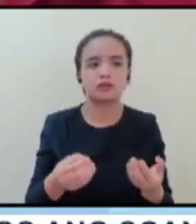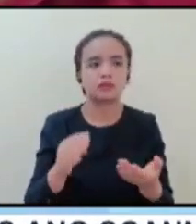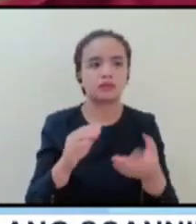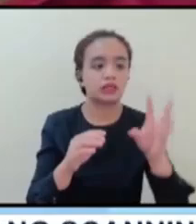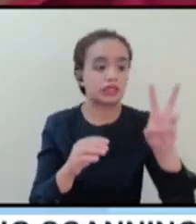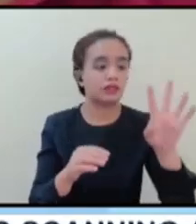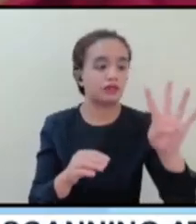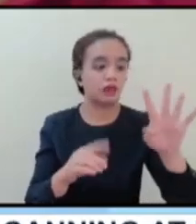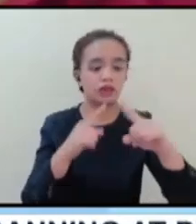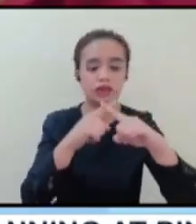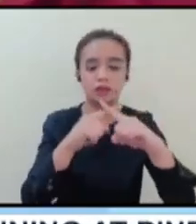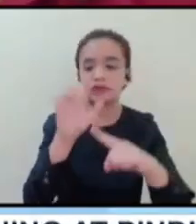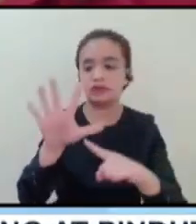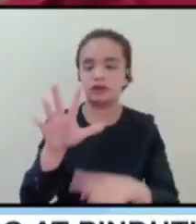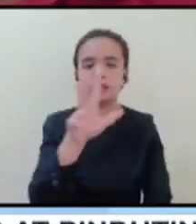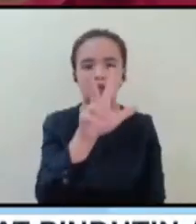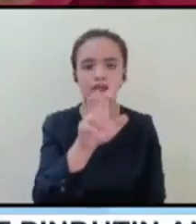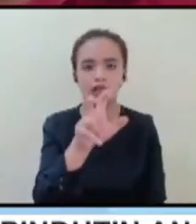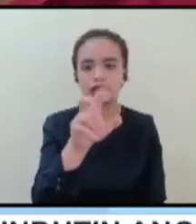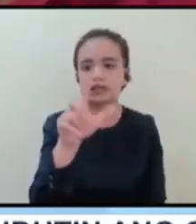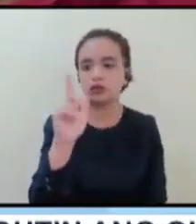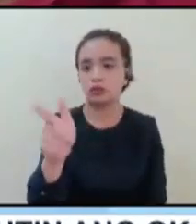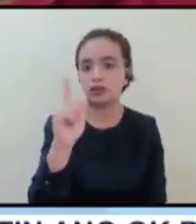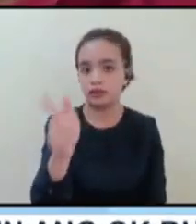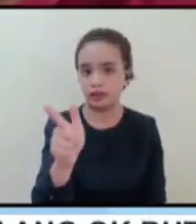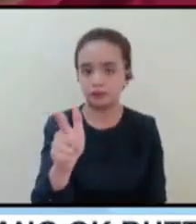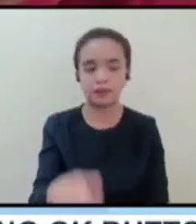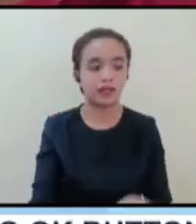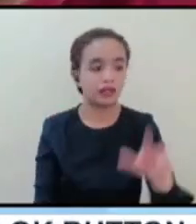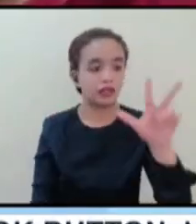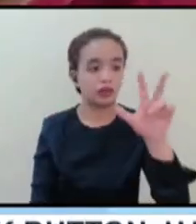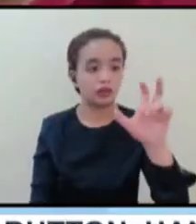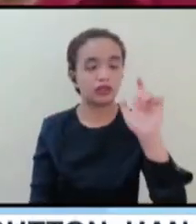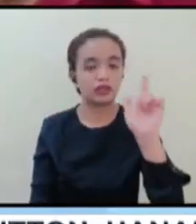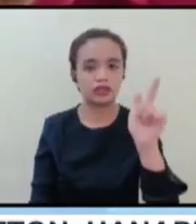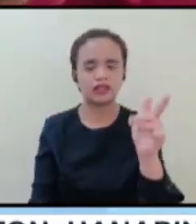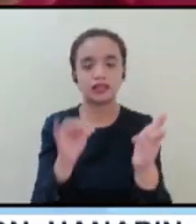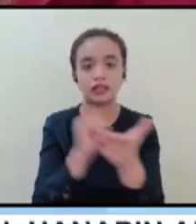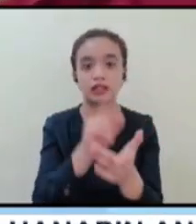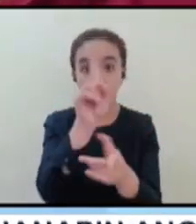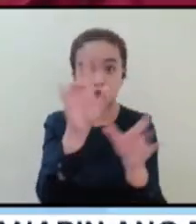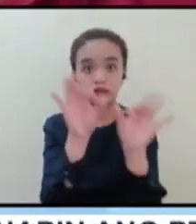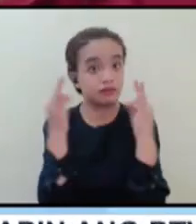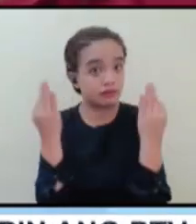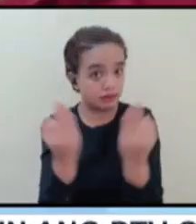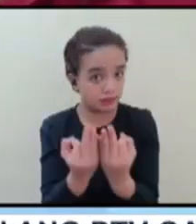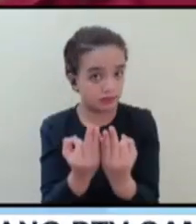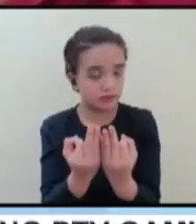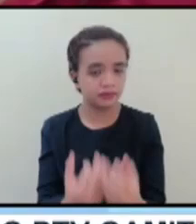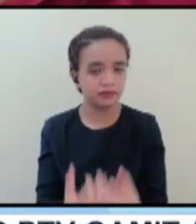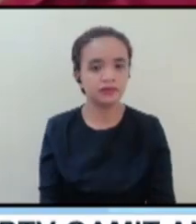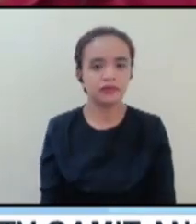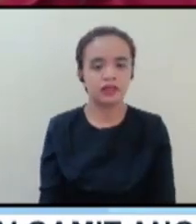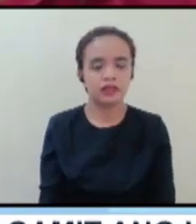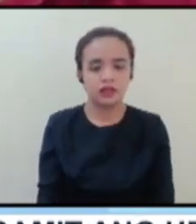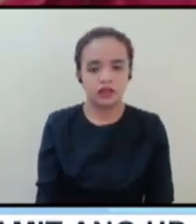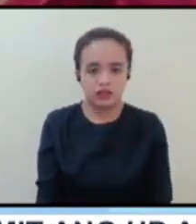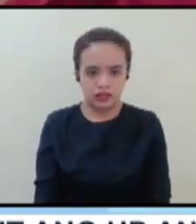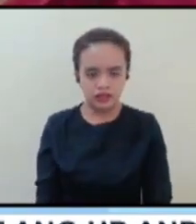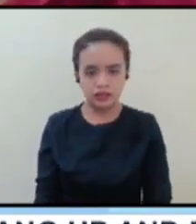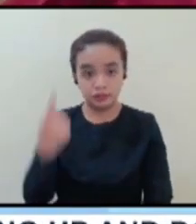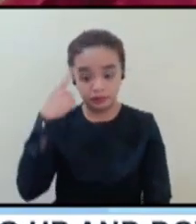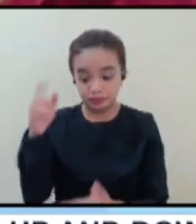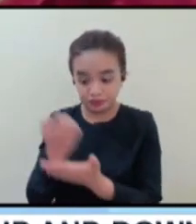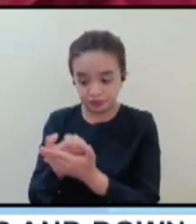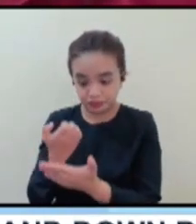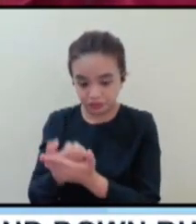times 5 ay 320 ang lumalabas. Yung 320 yan yung sa isang pamilya. At sa economic kasi may sinasabing